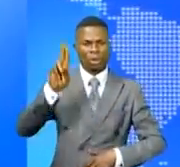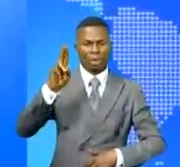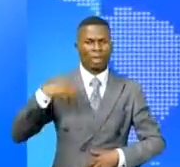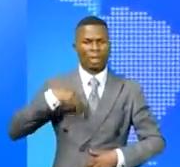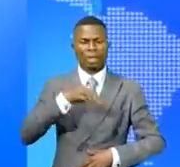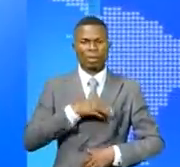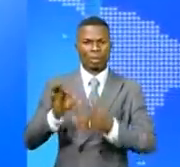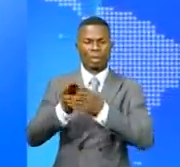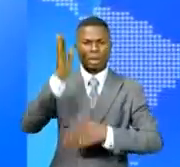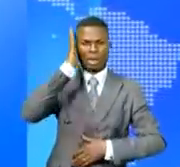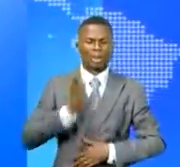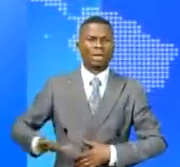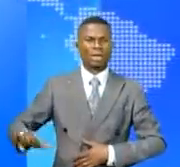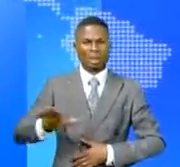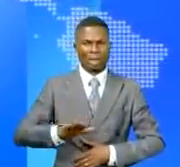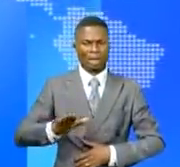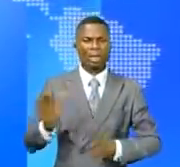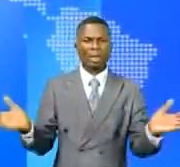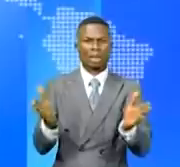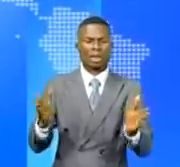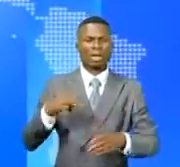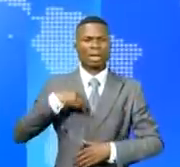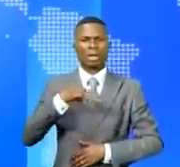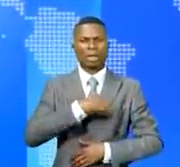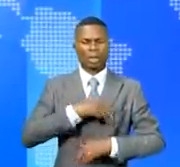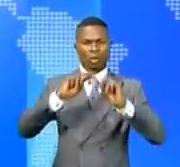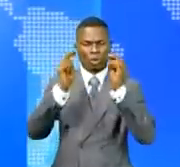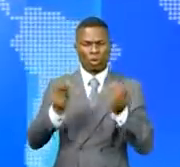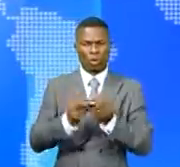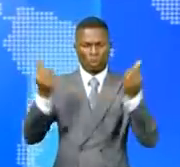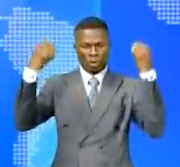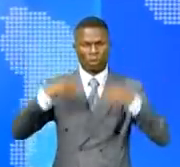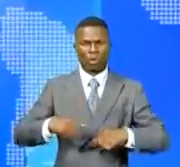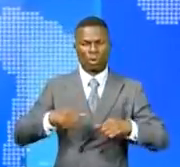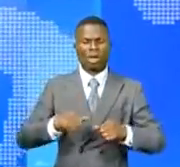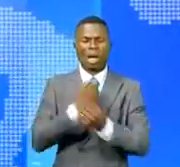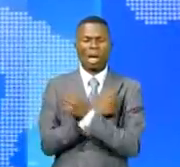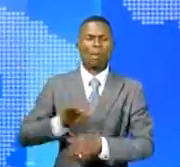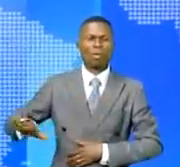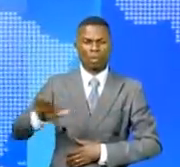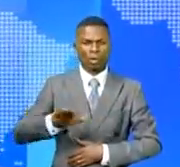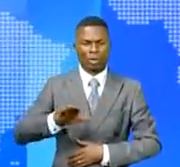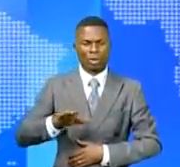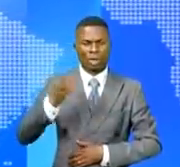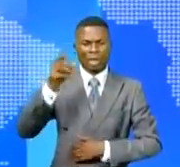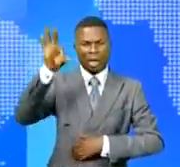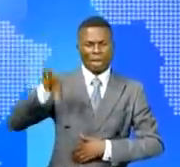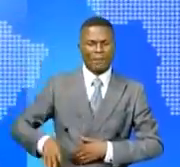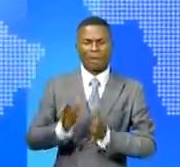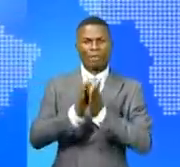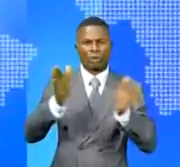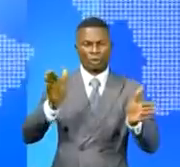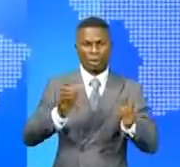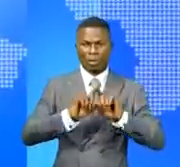de l'Union sacrée de la nation, exhorte le membre de se revêtir d'un sursaut patriotique qui vise l'intérêt communautaire